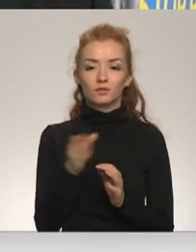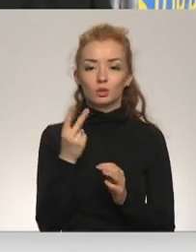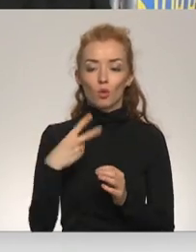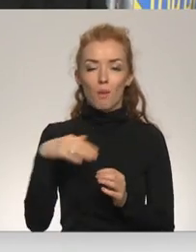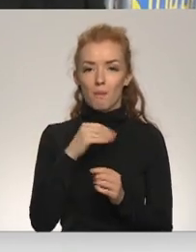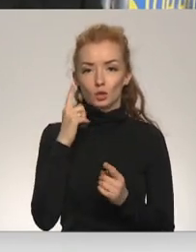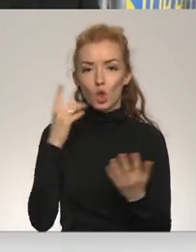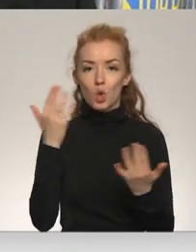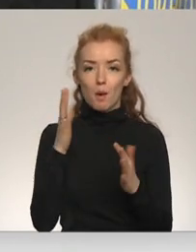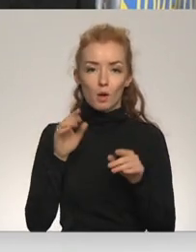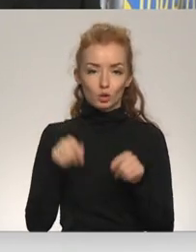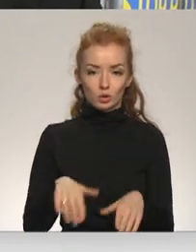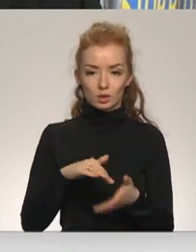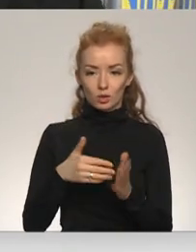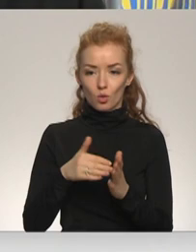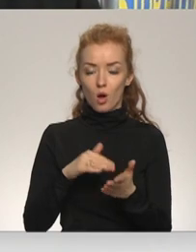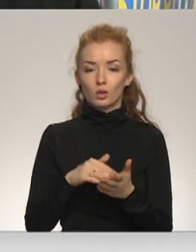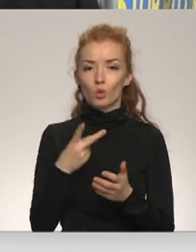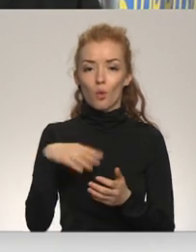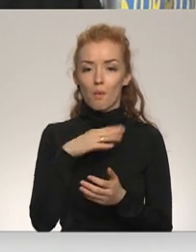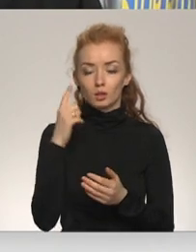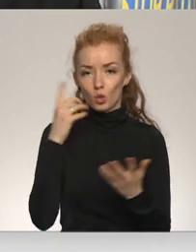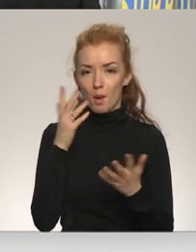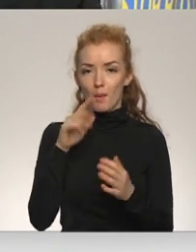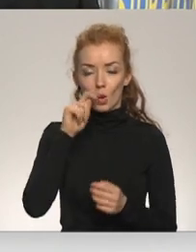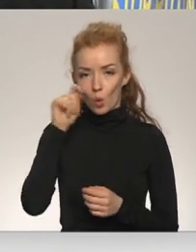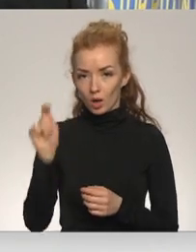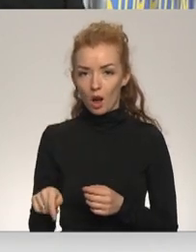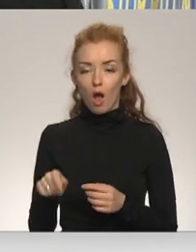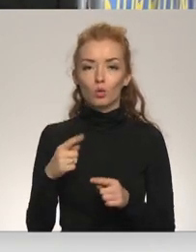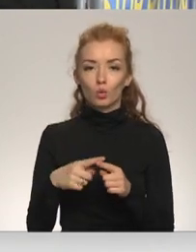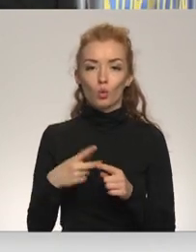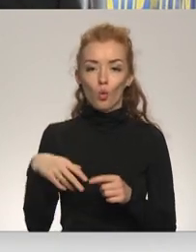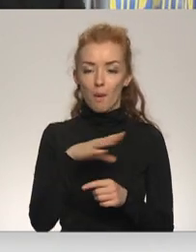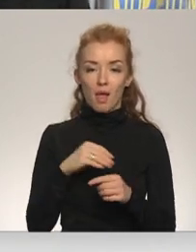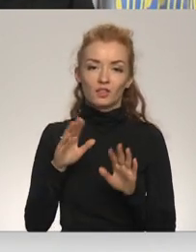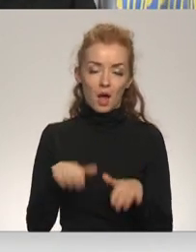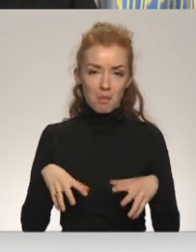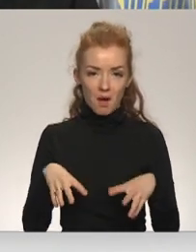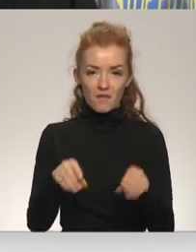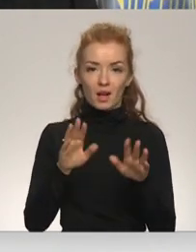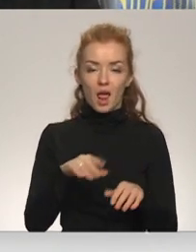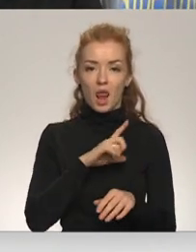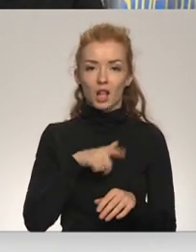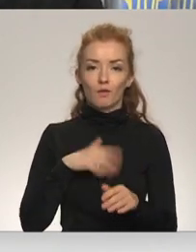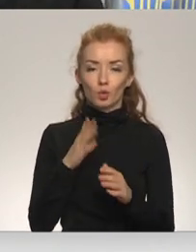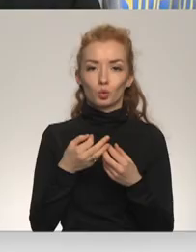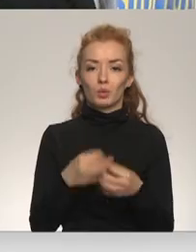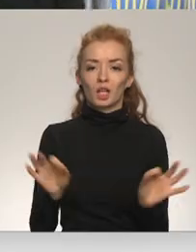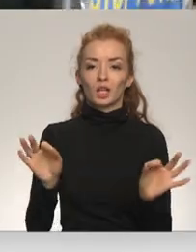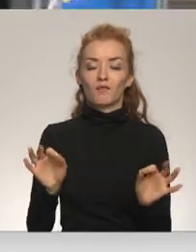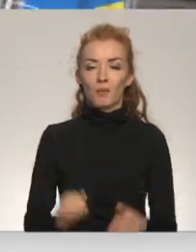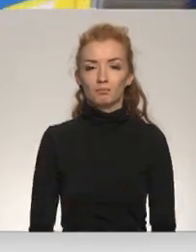šo situāciju, visu, ko mēs domājam par Ukrainu, un visu, ko mēs domājam par to, ko mēs varam darīt, lai Latvija būs brīva un